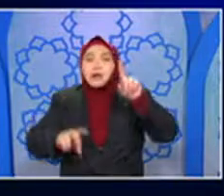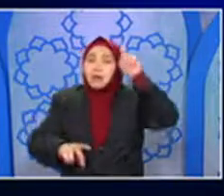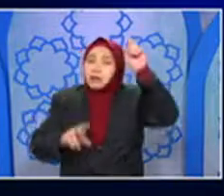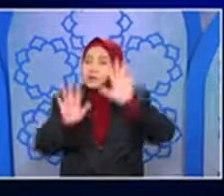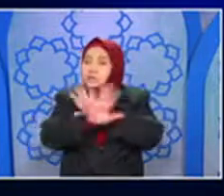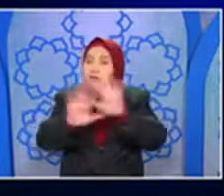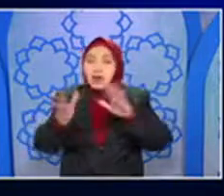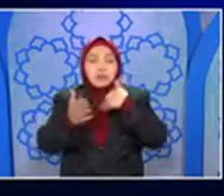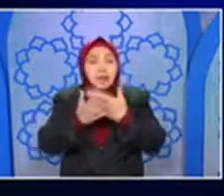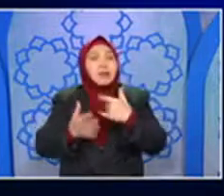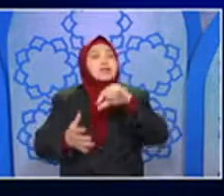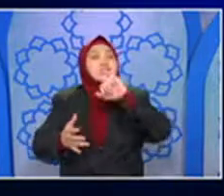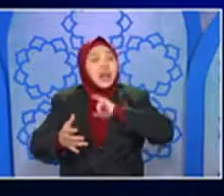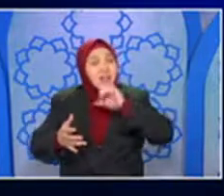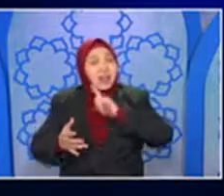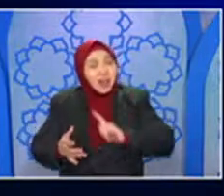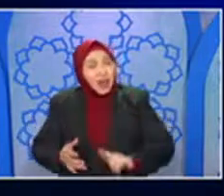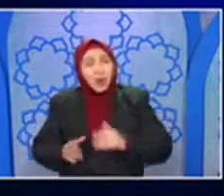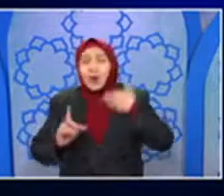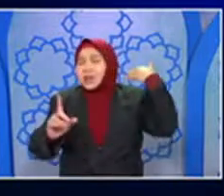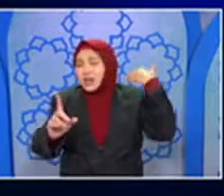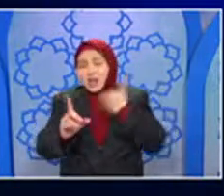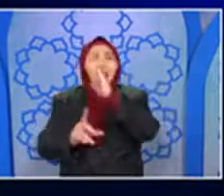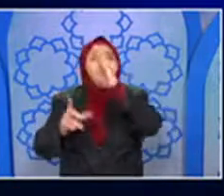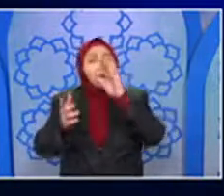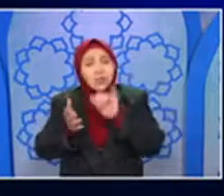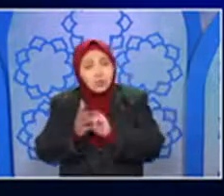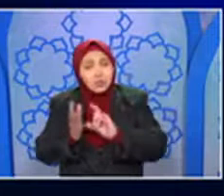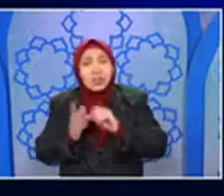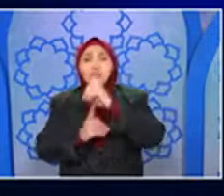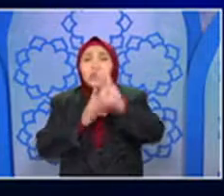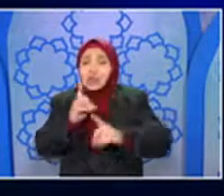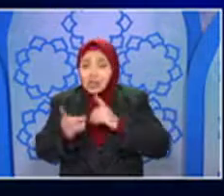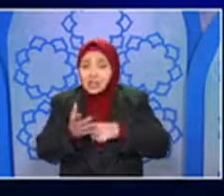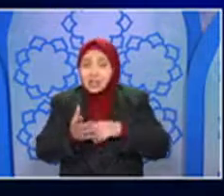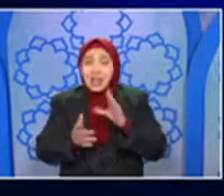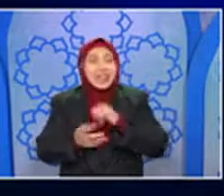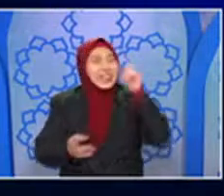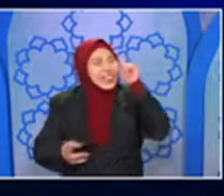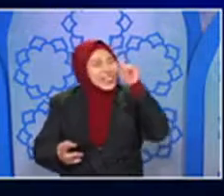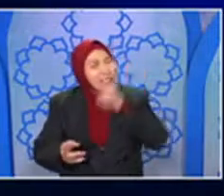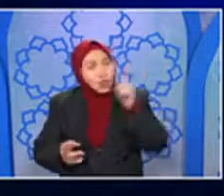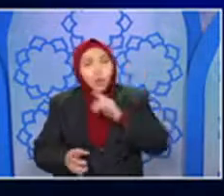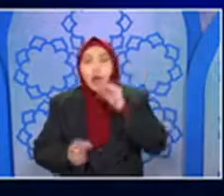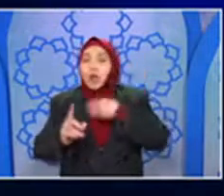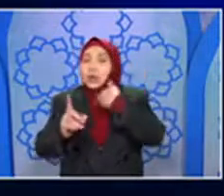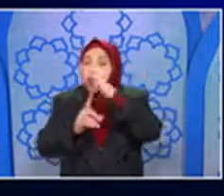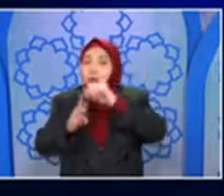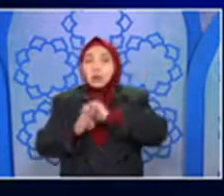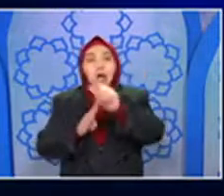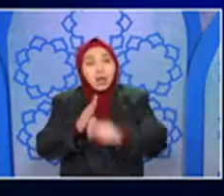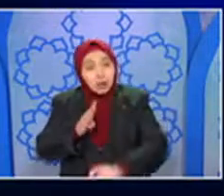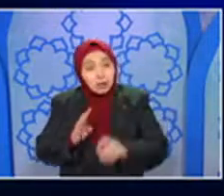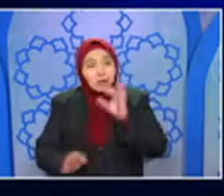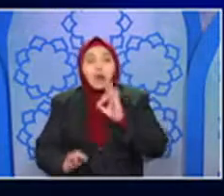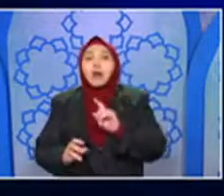sampai sayalah orang yang dihalau itu nanti di dunia ini, malah lebih teruk lagi kalau dihalau di akhirat. Halau